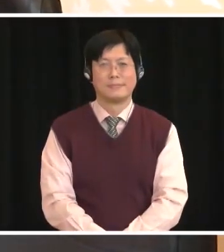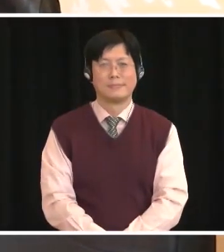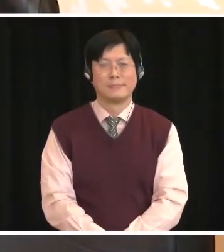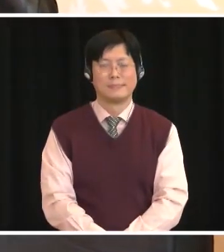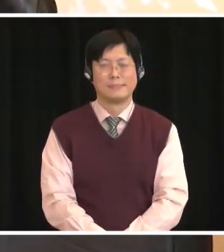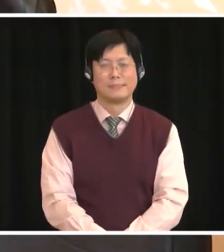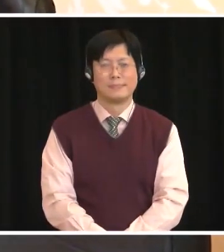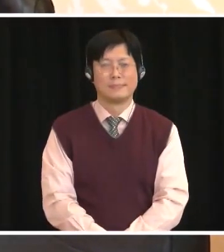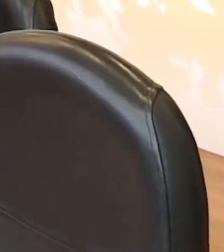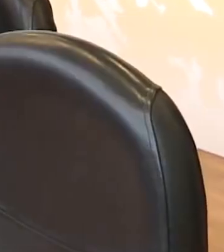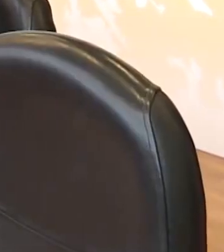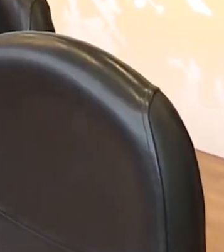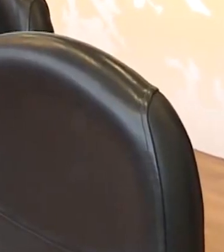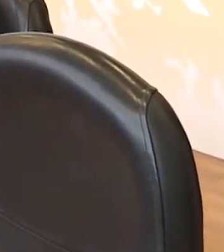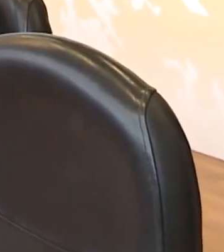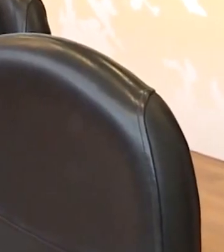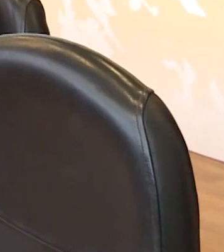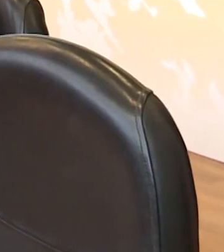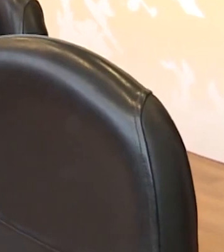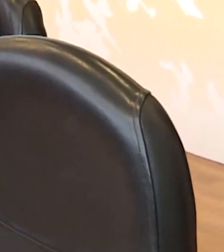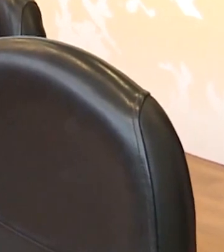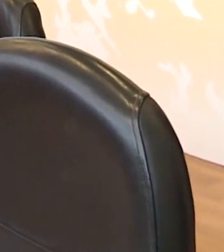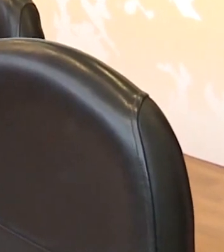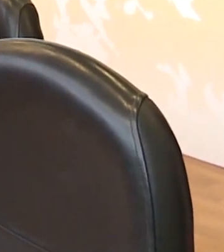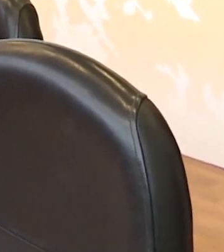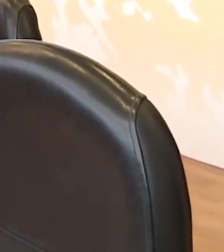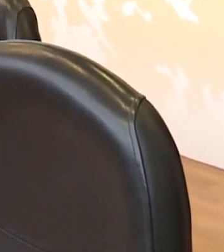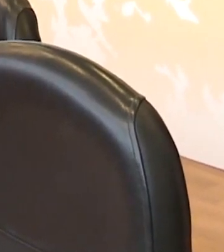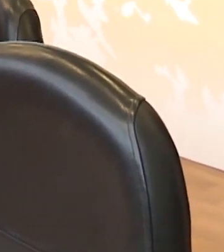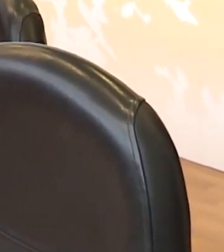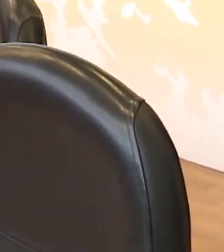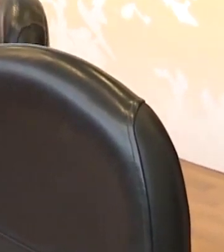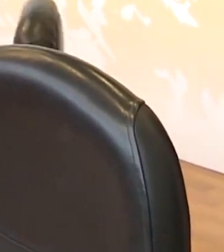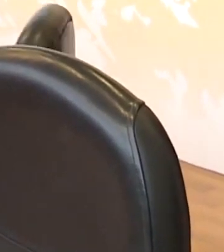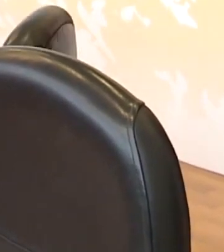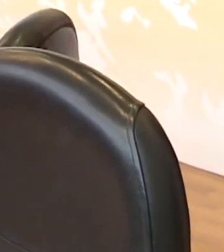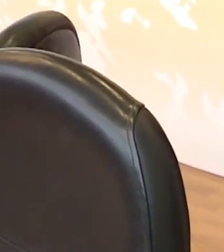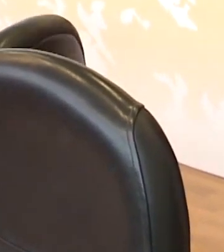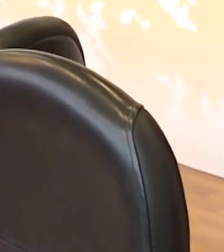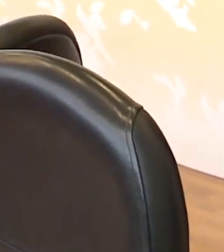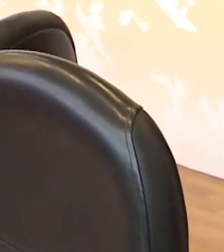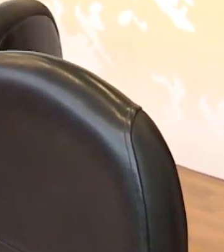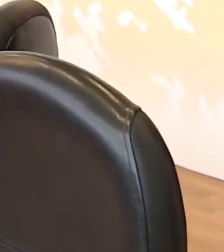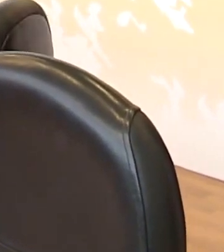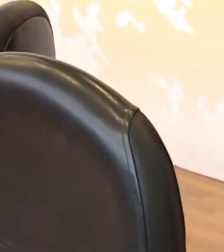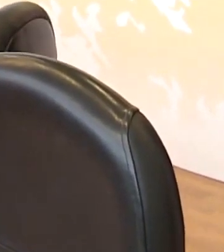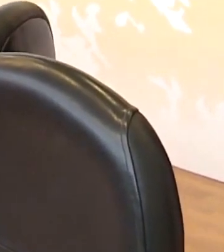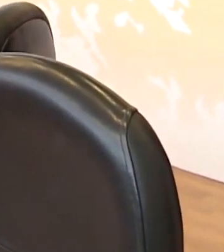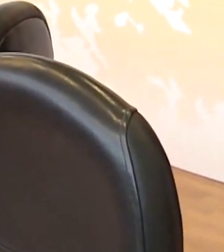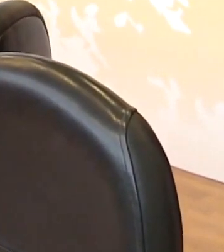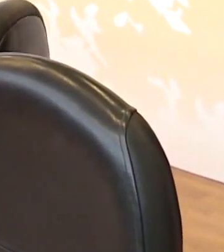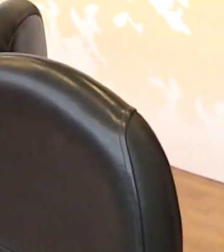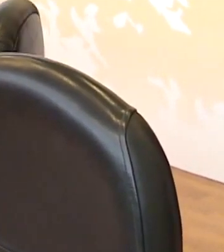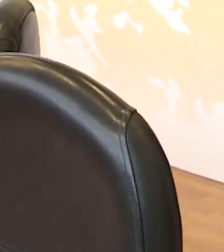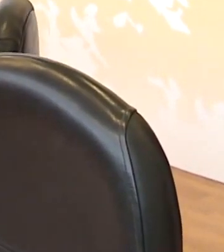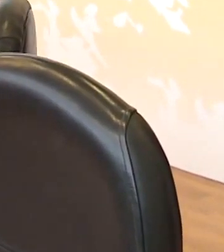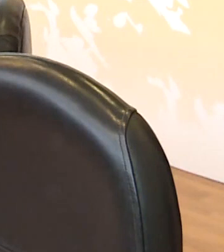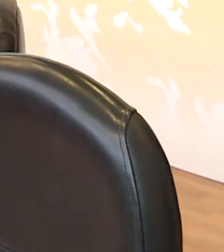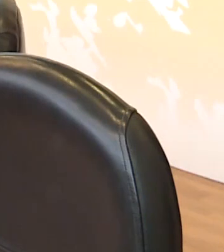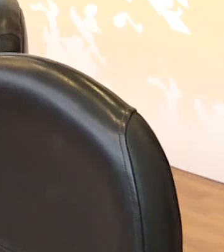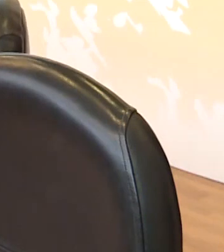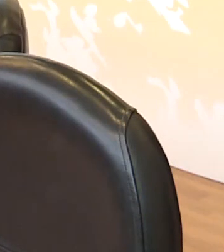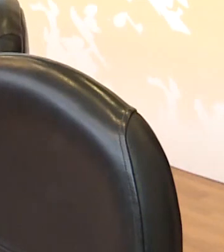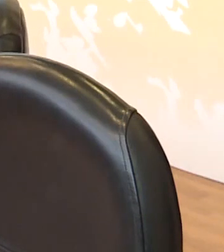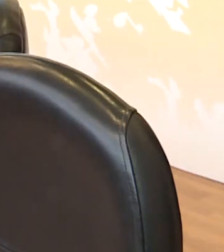请司法院、教育部、法务部协助提供相关的英文补充资料7份纸本以及电子档1